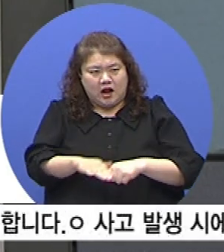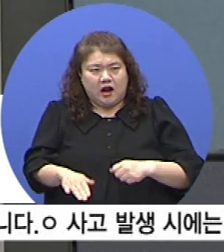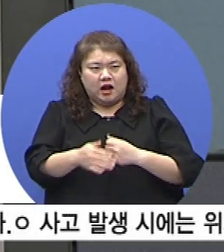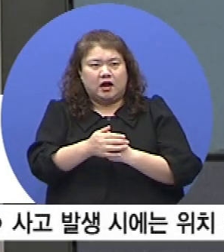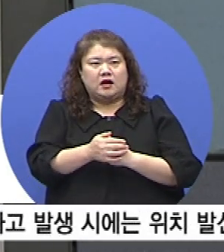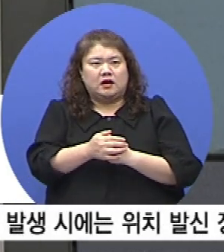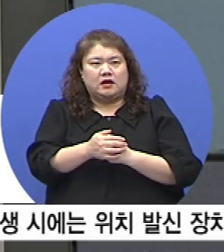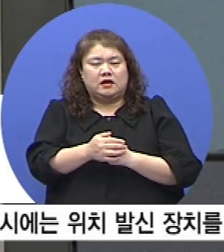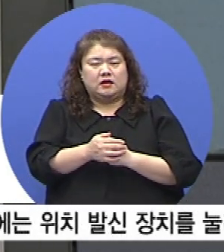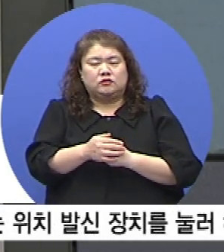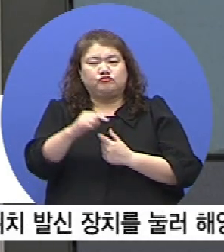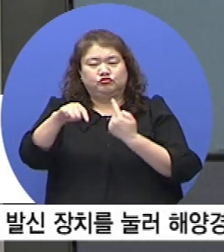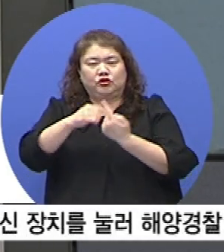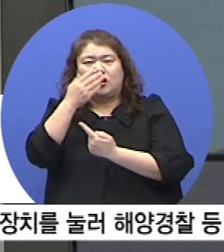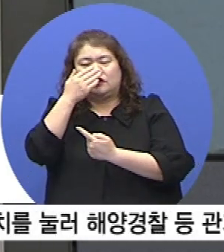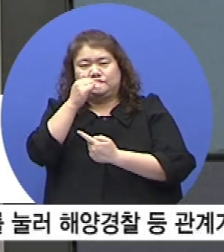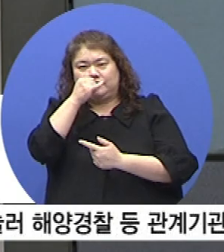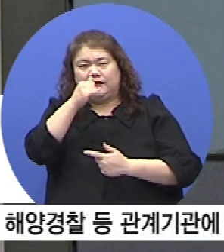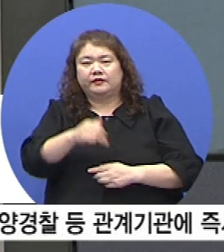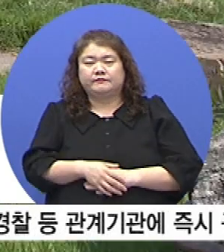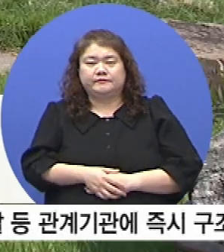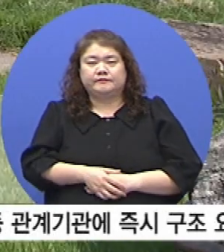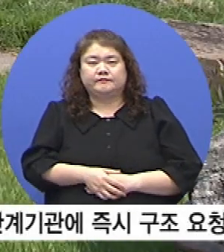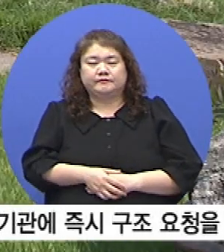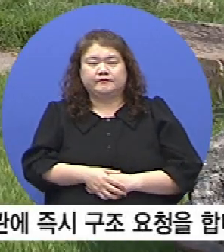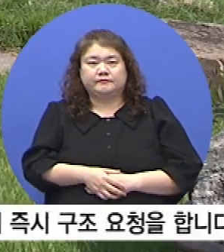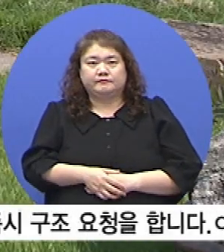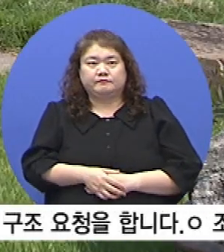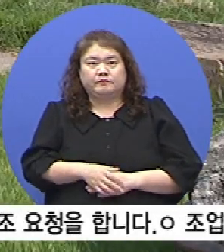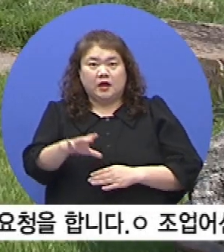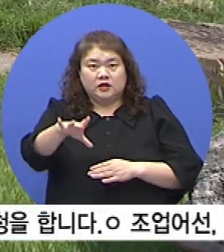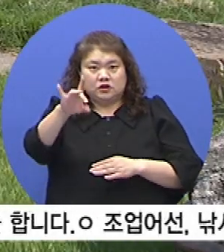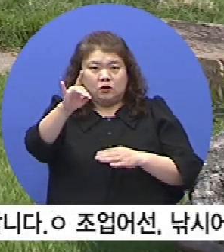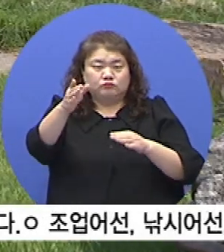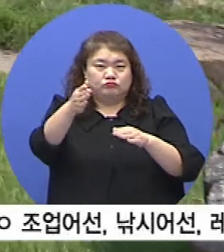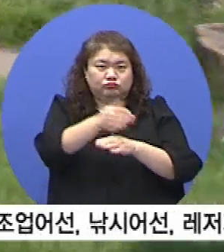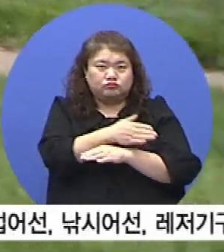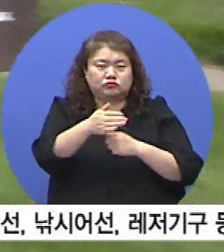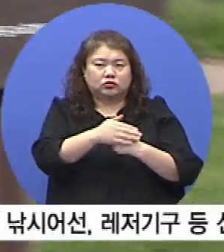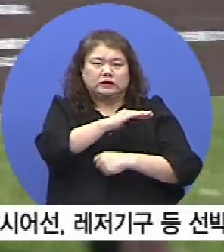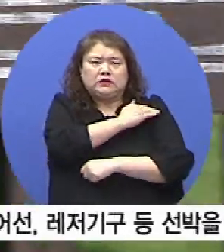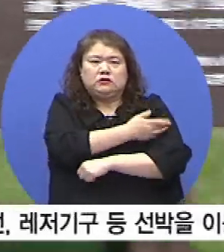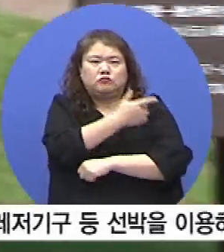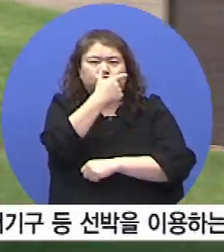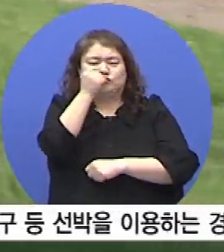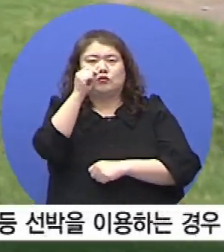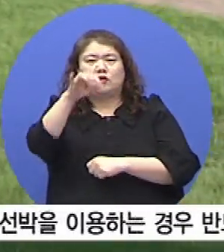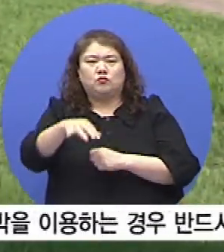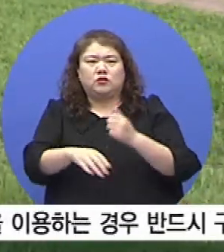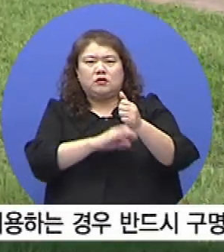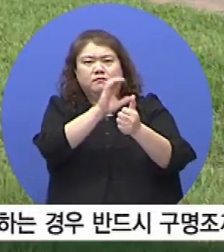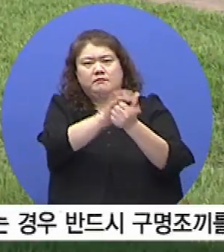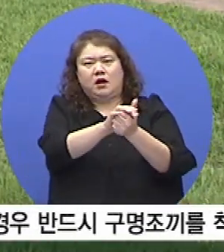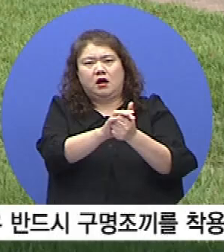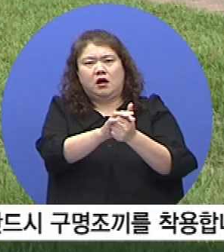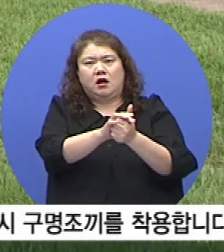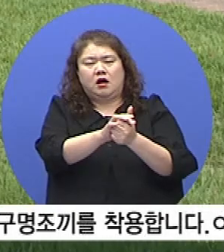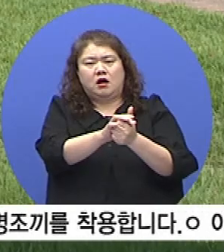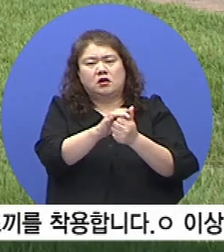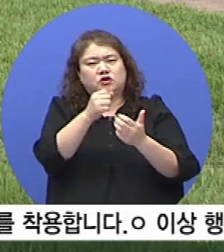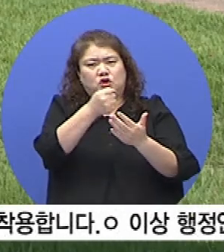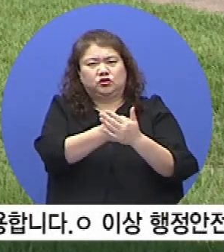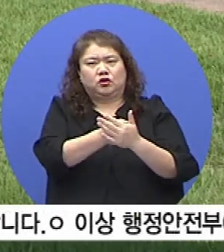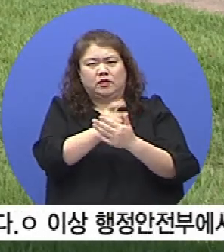앞으로 좀 건실하게 운영할 수 있도록 처음부터 역량이 부족한 단체를 수탁기관으로 선정한게